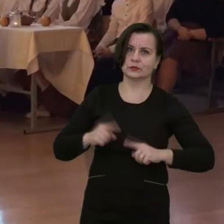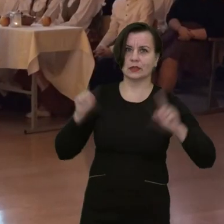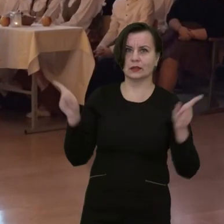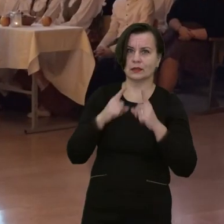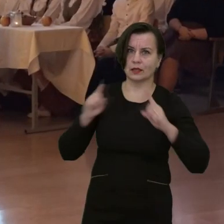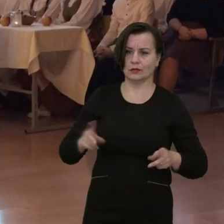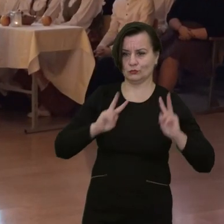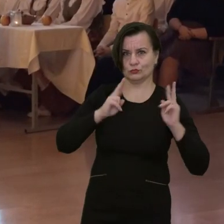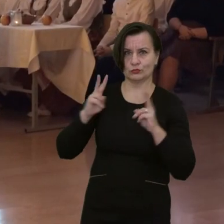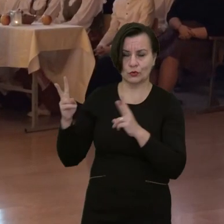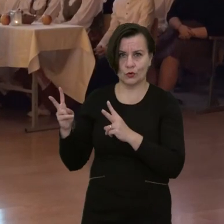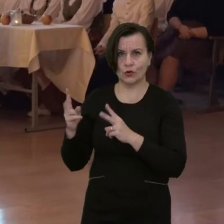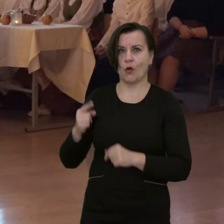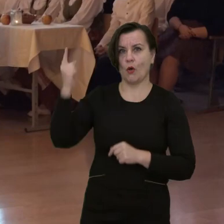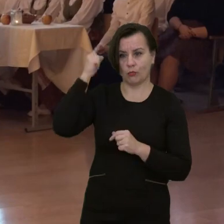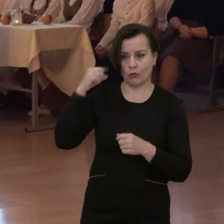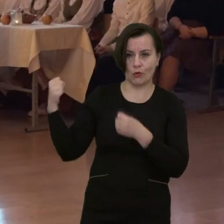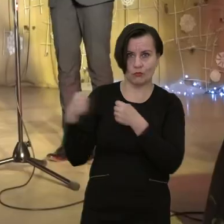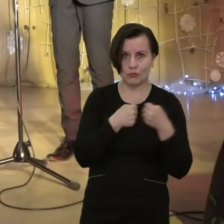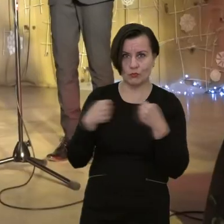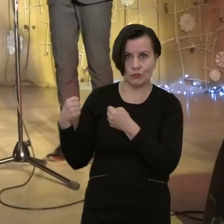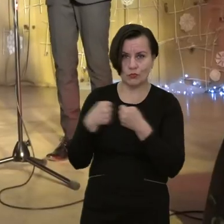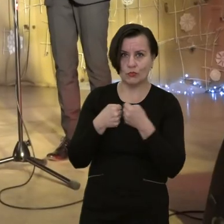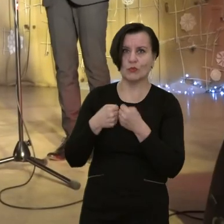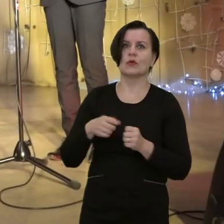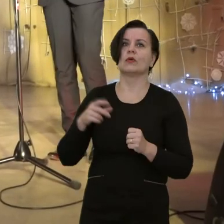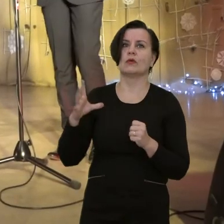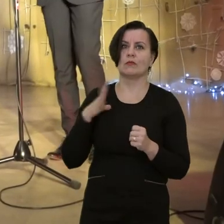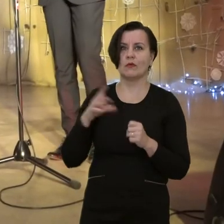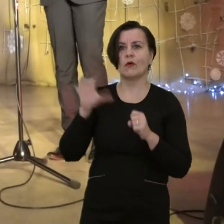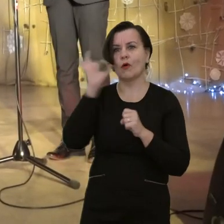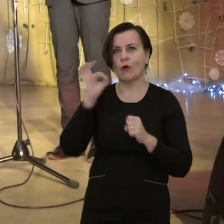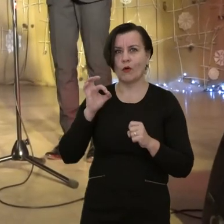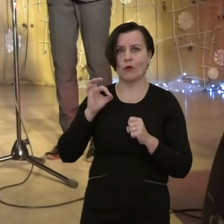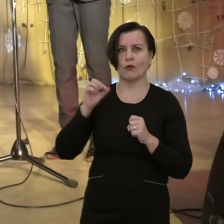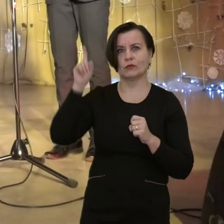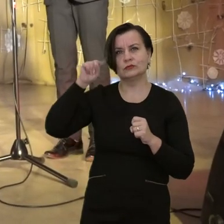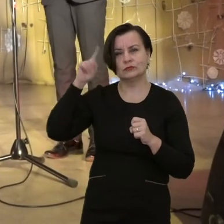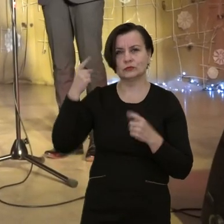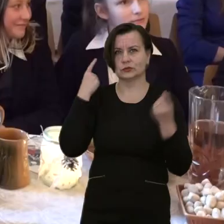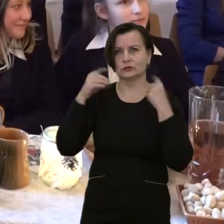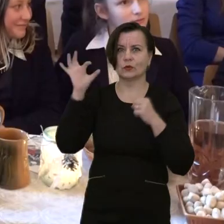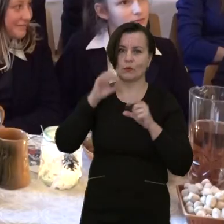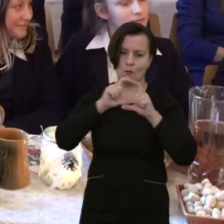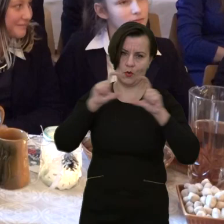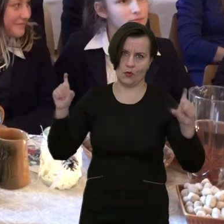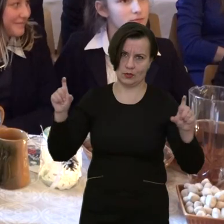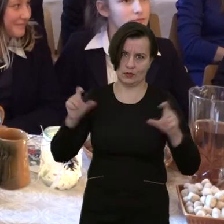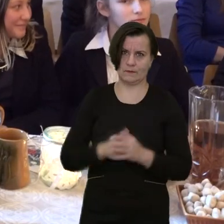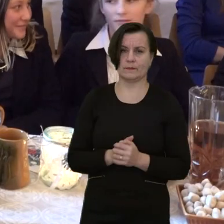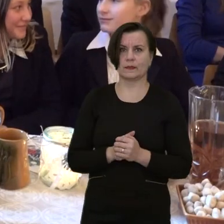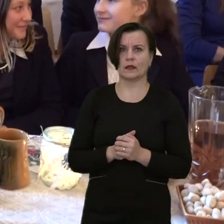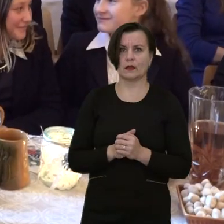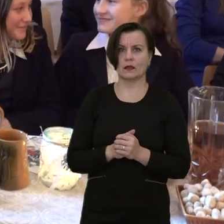dainos, smagiai sukosi šokėjai, o protmūšyje pasitikrinti buvo galima žinias apie mokyklą. Kiekvieną kartą truputėlį